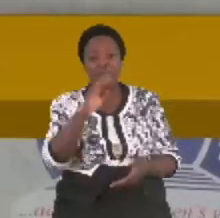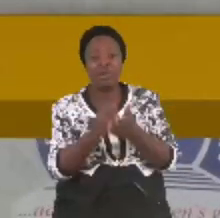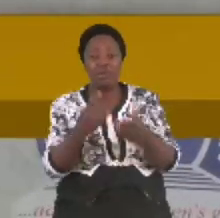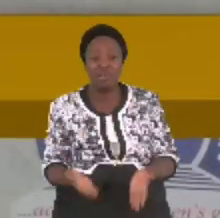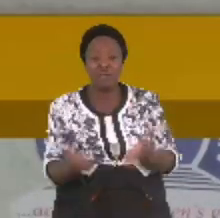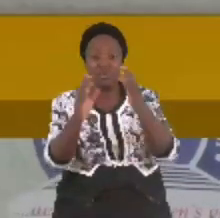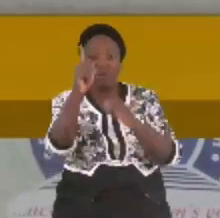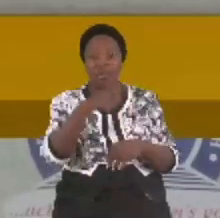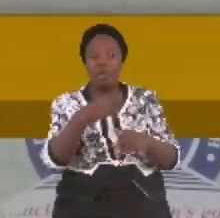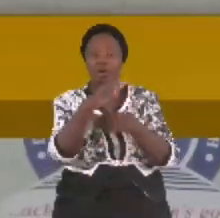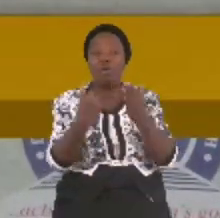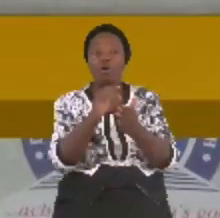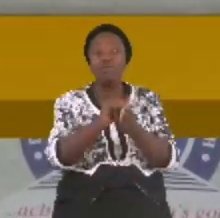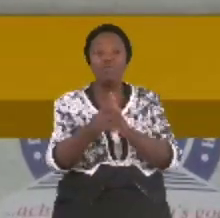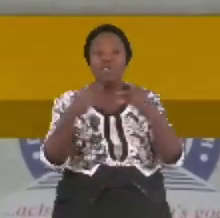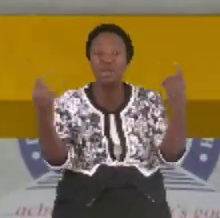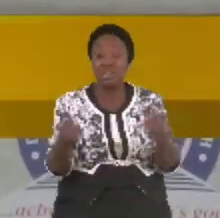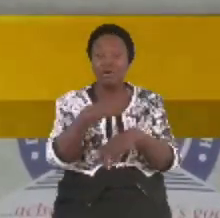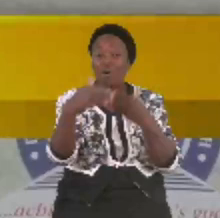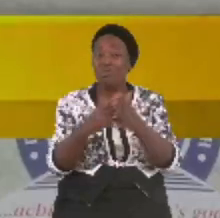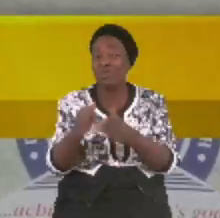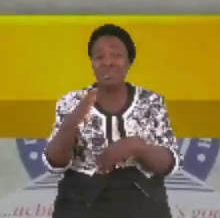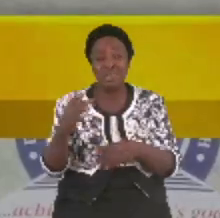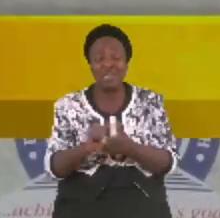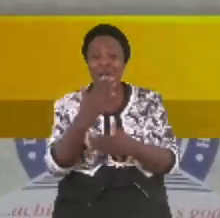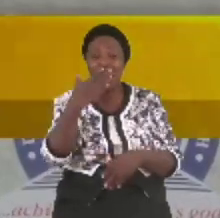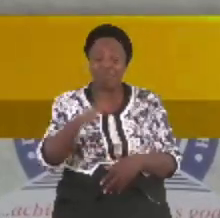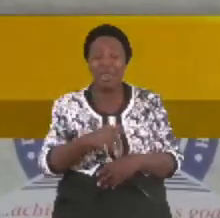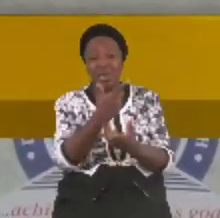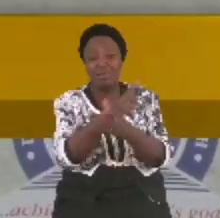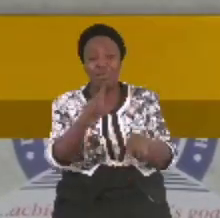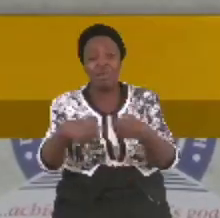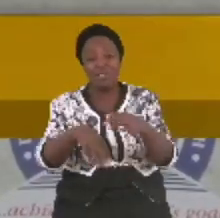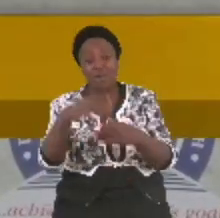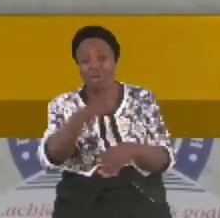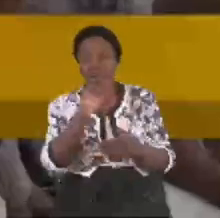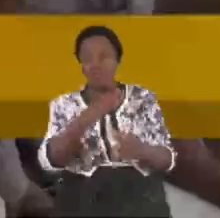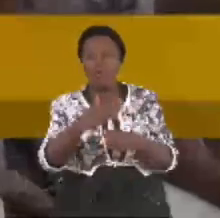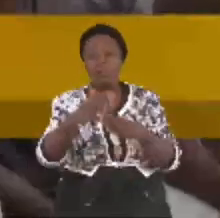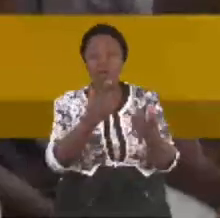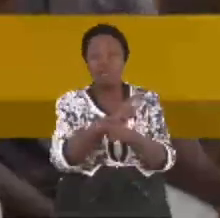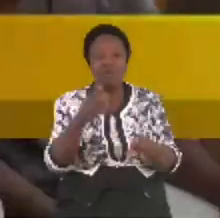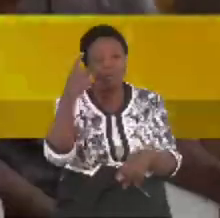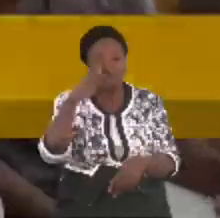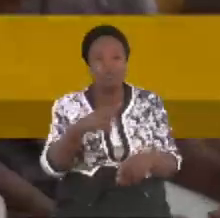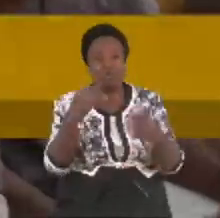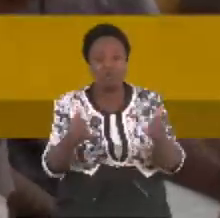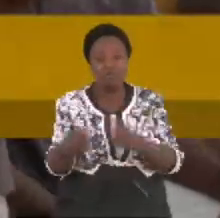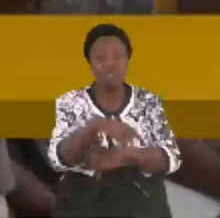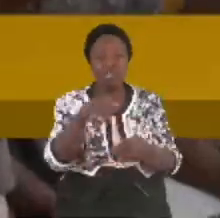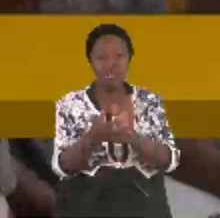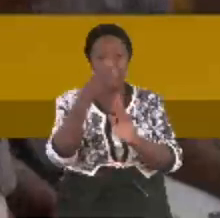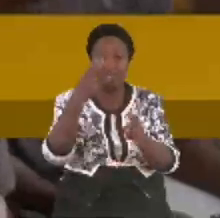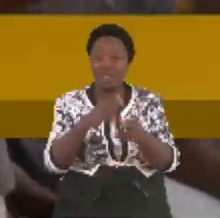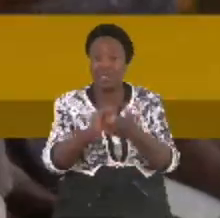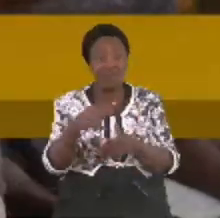péché, et tout a été enlevé. La libération totale pour toi aujourd'hui, au nom de Jésus. Afin que